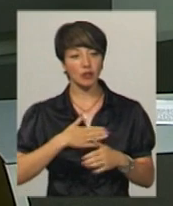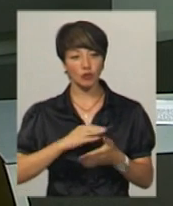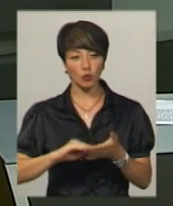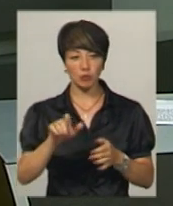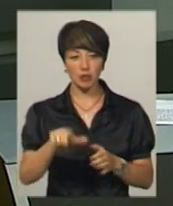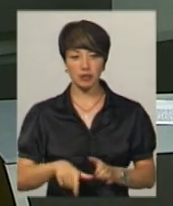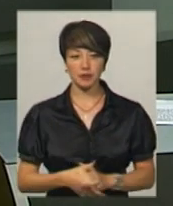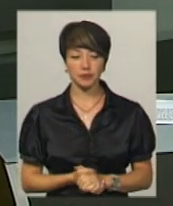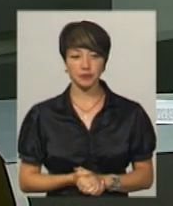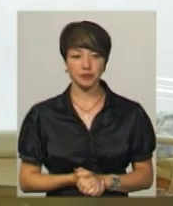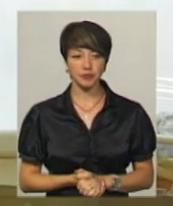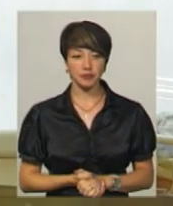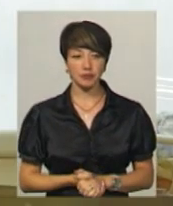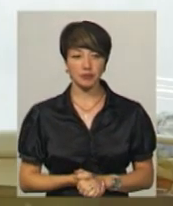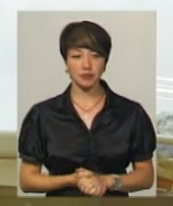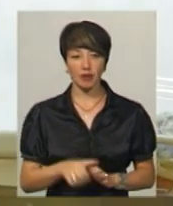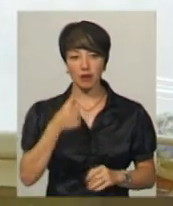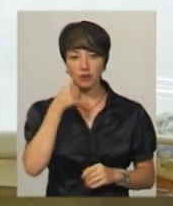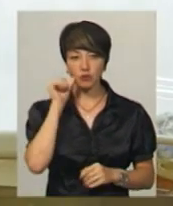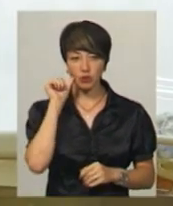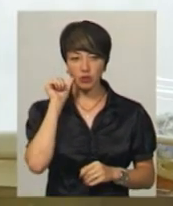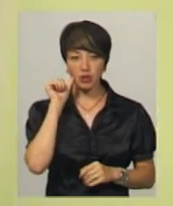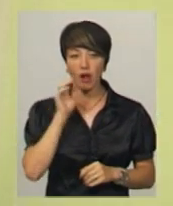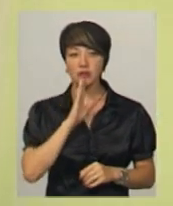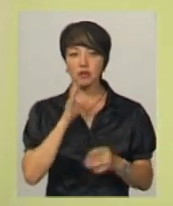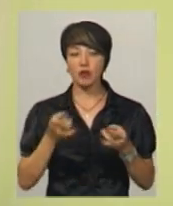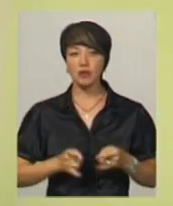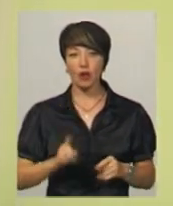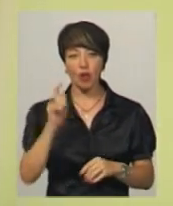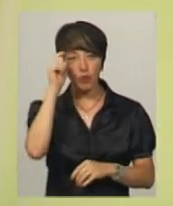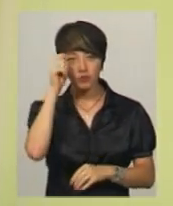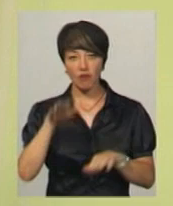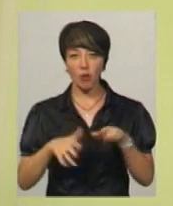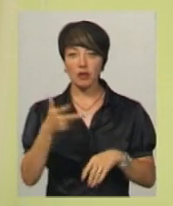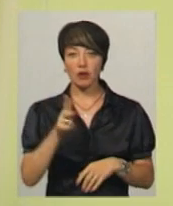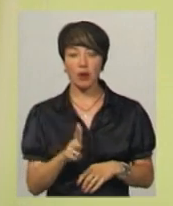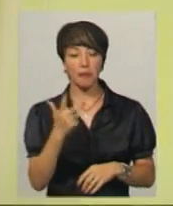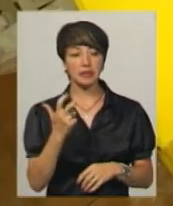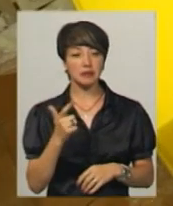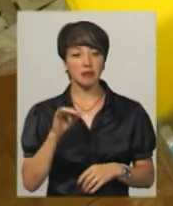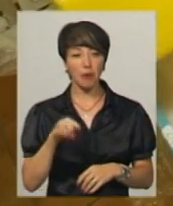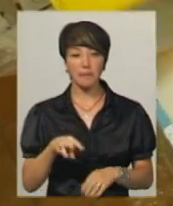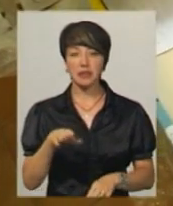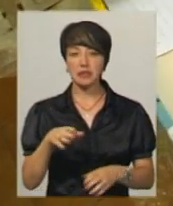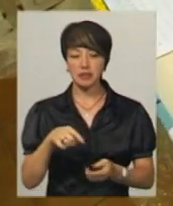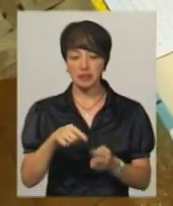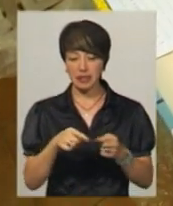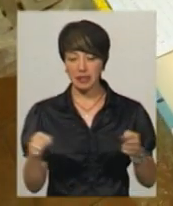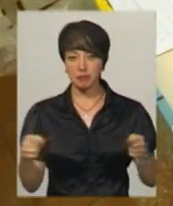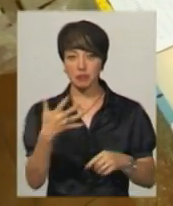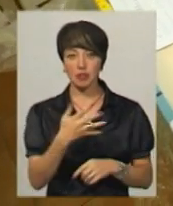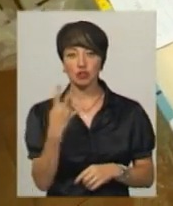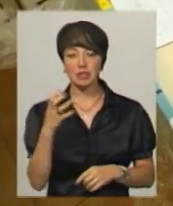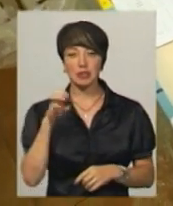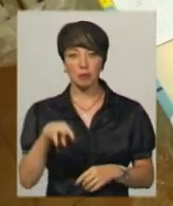Ворожцова. Вчора Анна Жуковська народила хлопчика вагою 3 кілограми 300 грамів, зріст 54